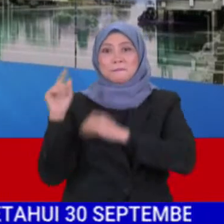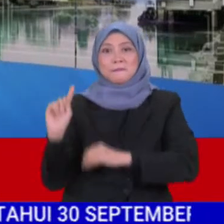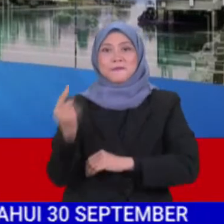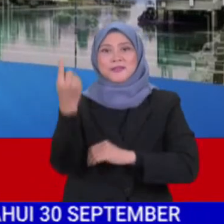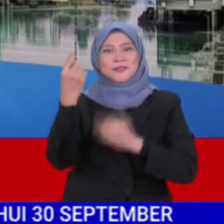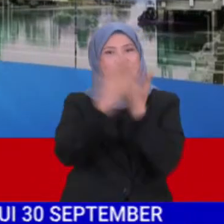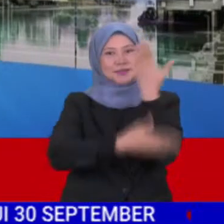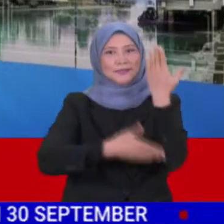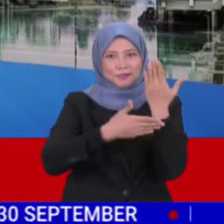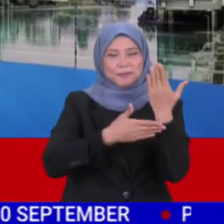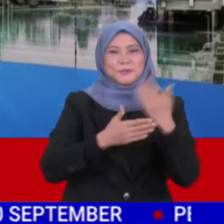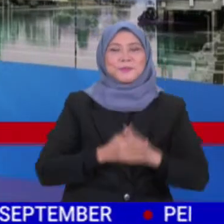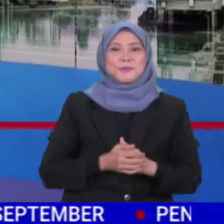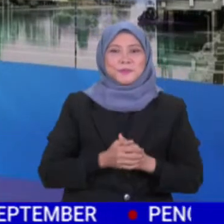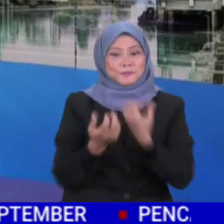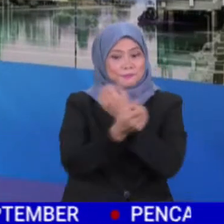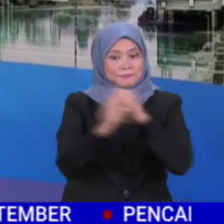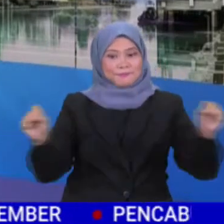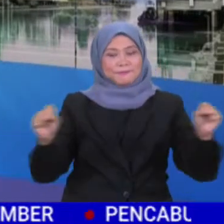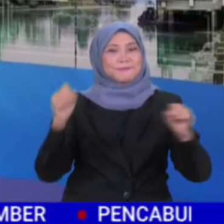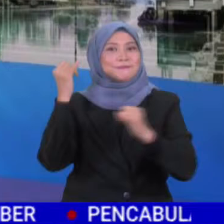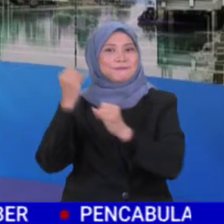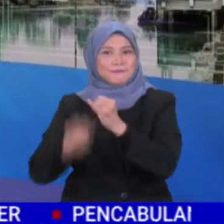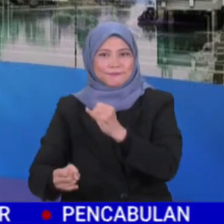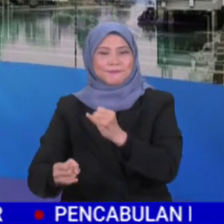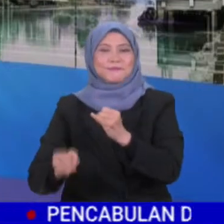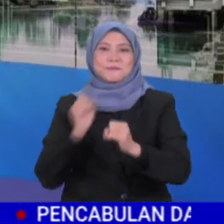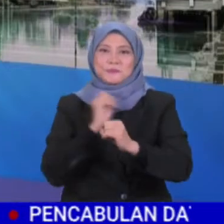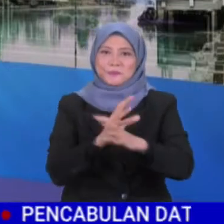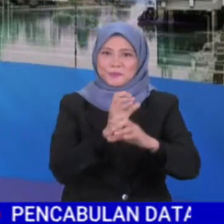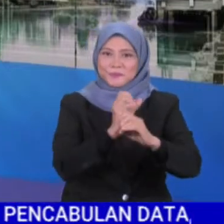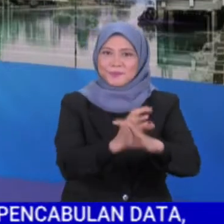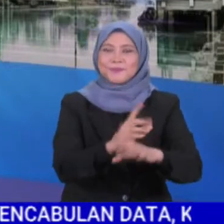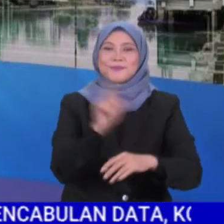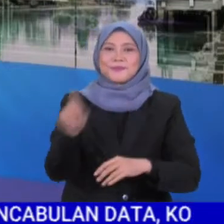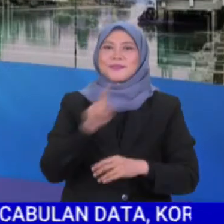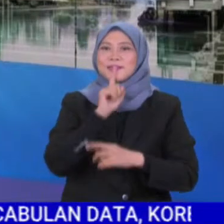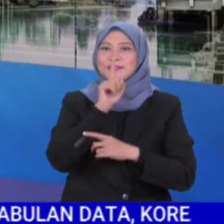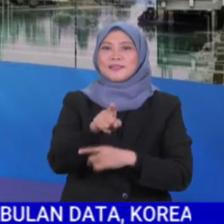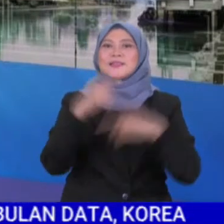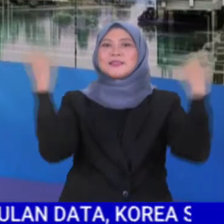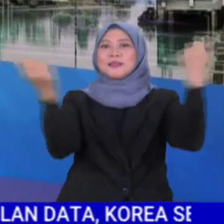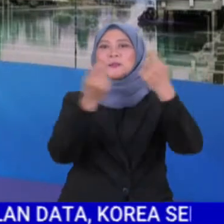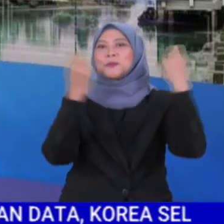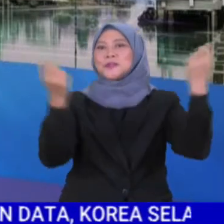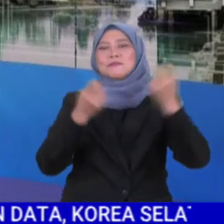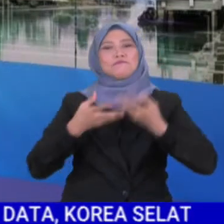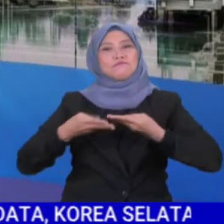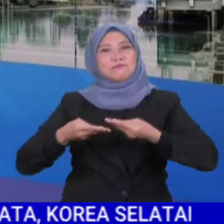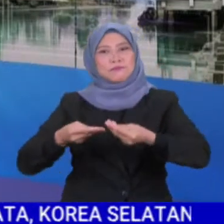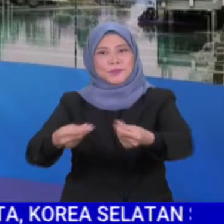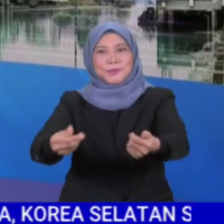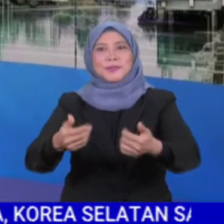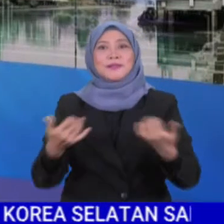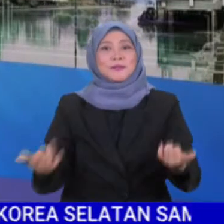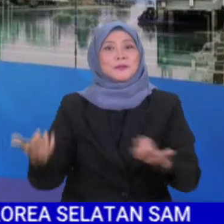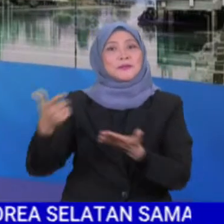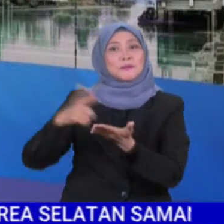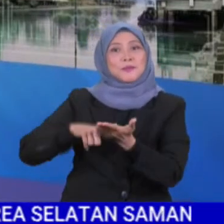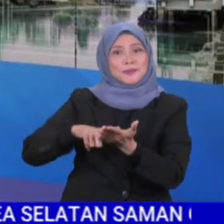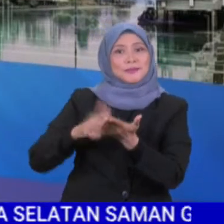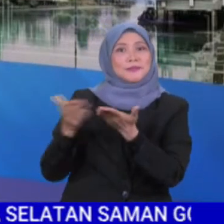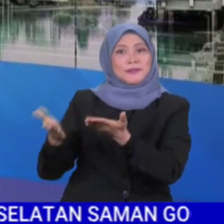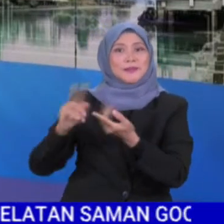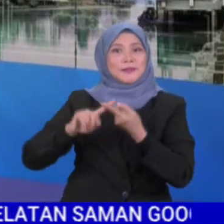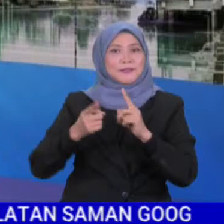di Semenanjung. Justru persiapan akhir giat dilakukan bagi memastikan sambutan berkenaan lancar. Untuk itu, terus saja langsung